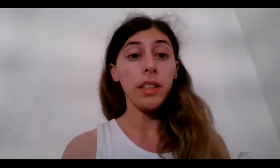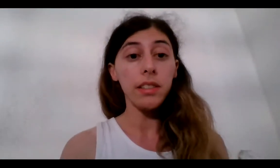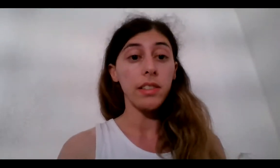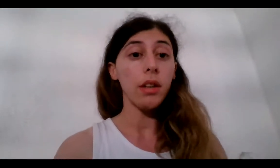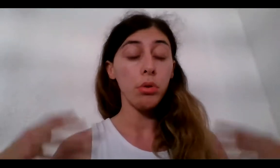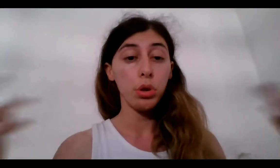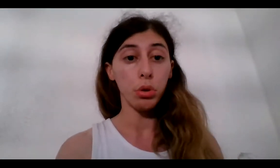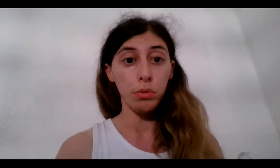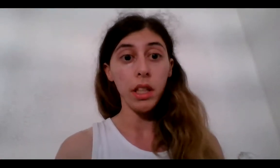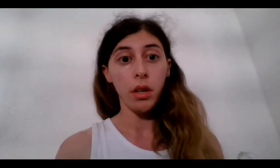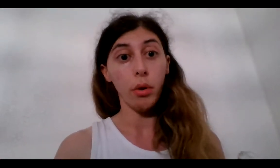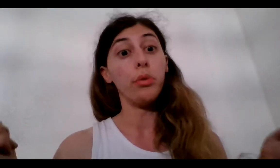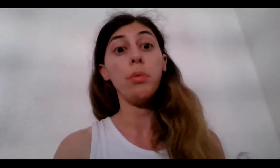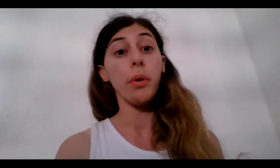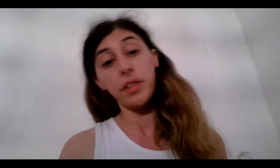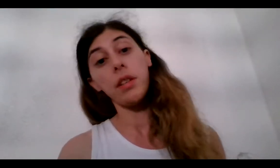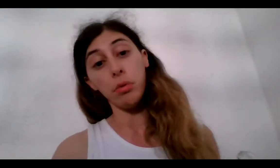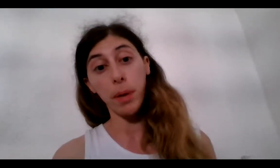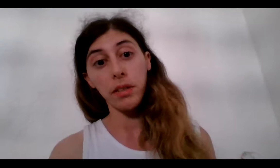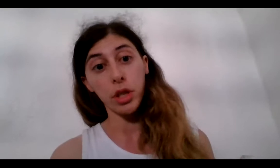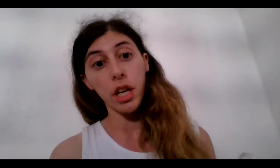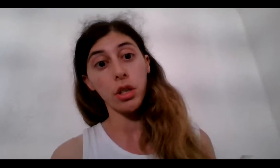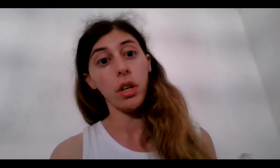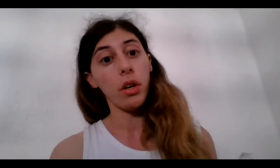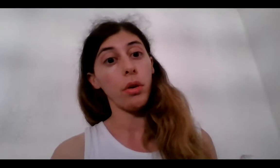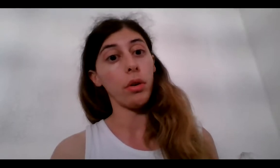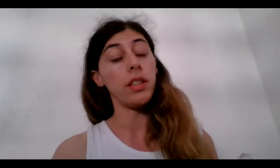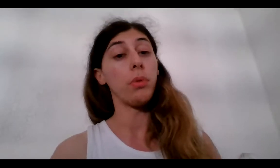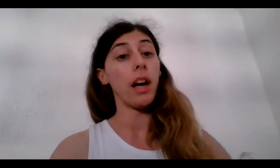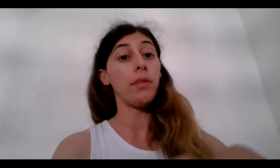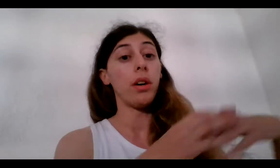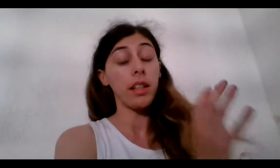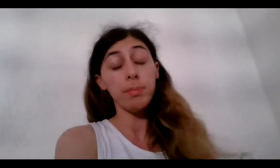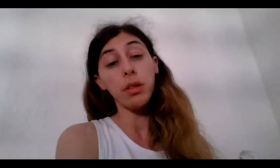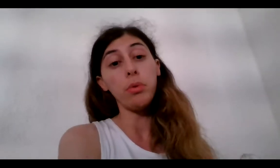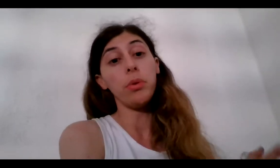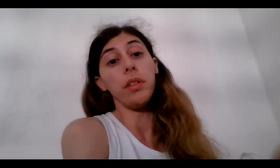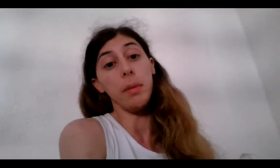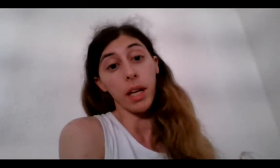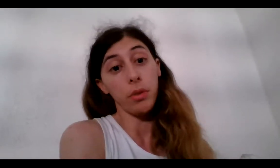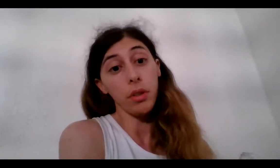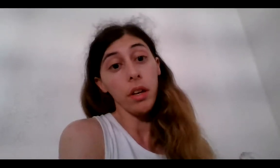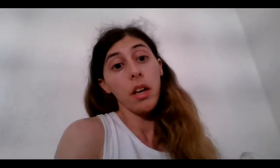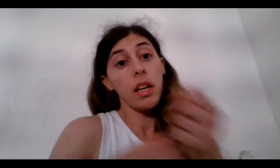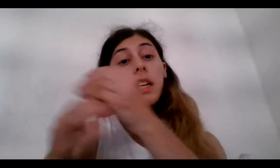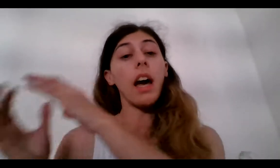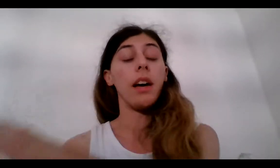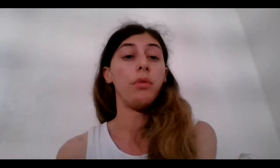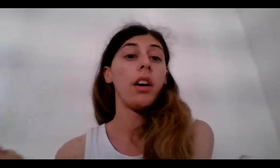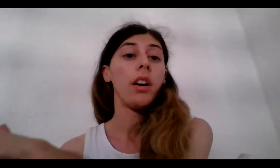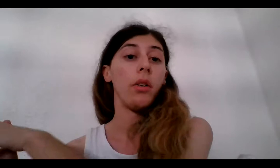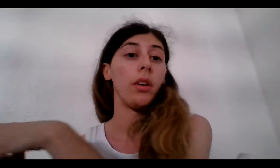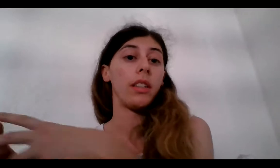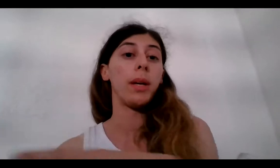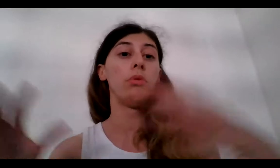donc nécessaire aujourd'hui de penser une prise en charge qui soit à la fois respectueuse des personnes et à la